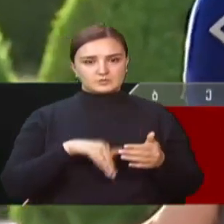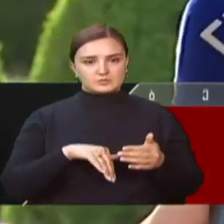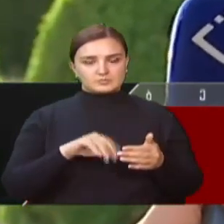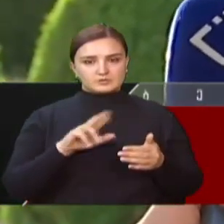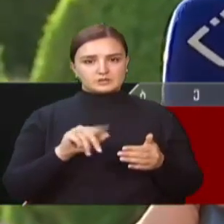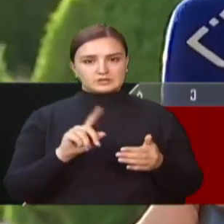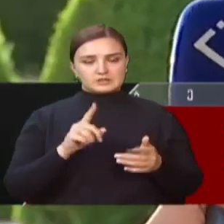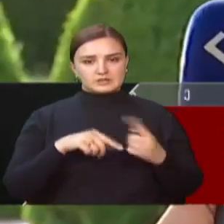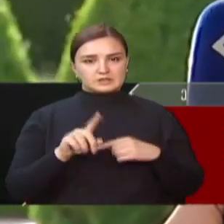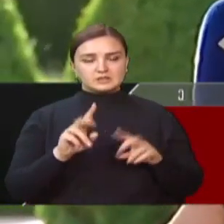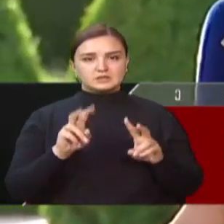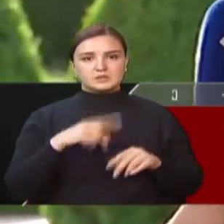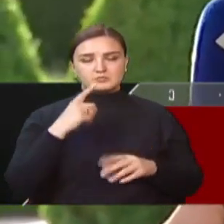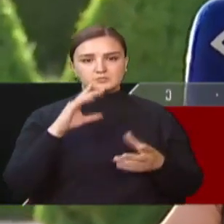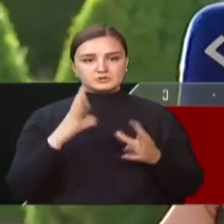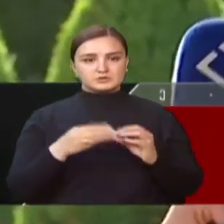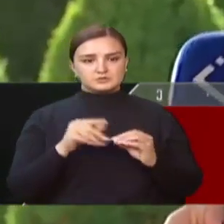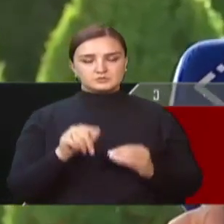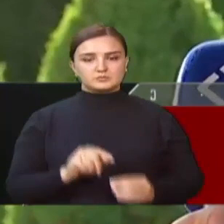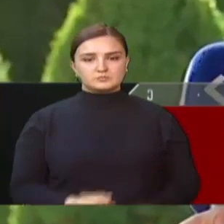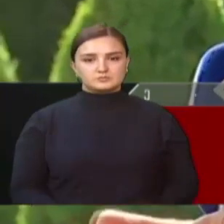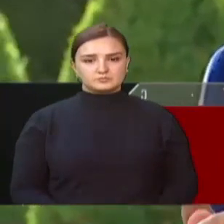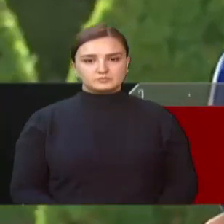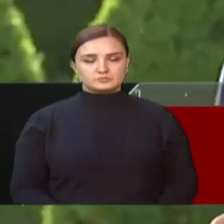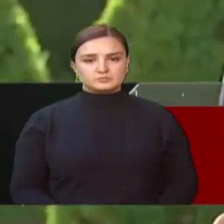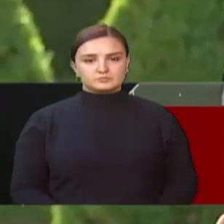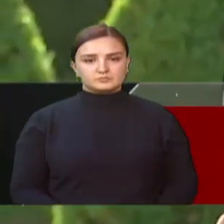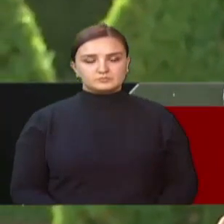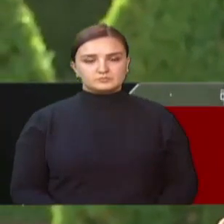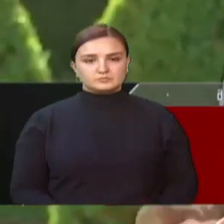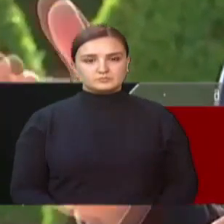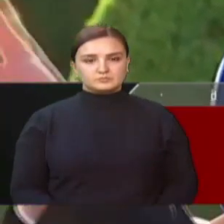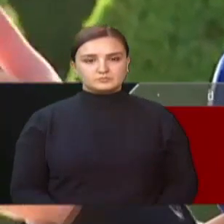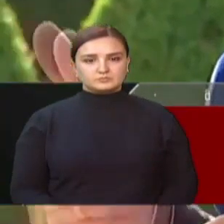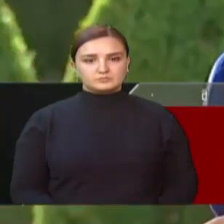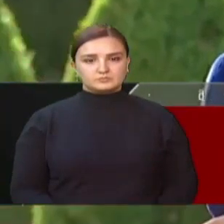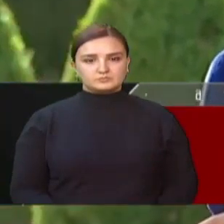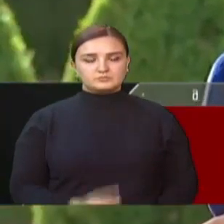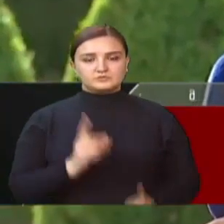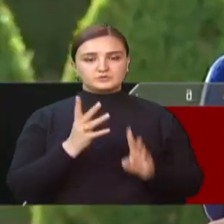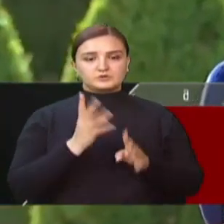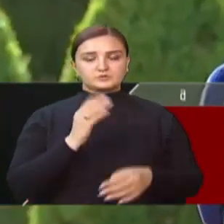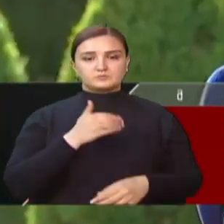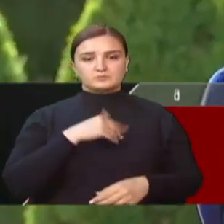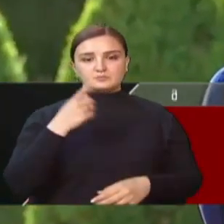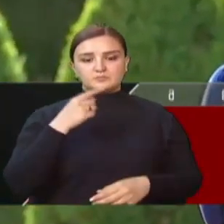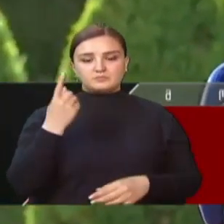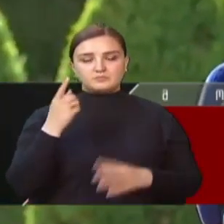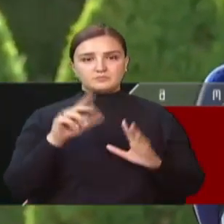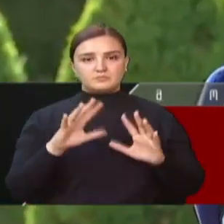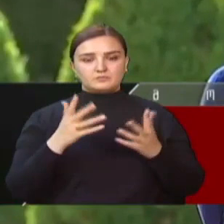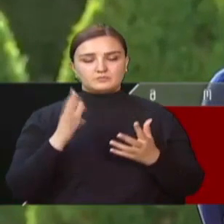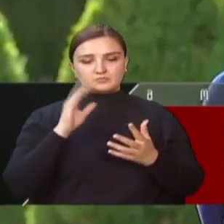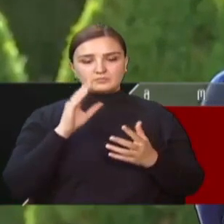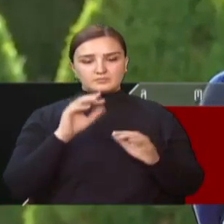Da, ras, cum îți spun că s-ar trebui. Cauigi. Nu, pirolic și mi-a dat cu arom. Este pirolic și mi-a dat cu roțam.